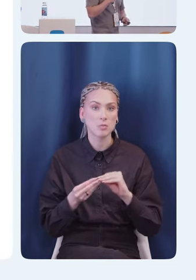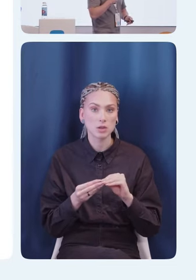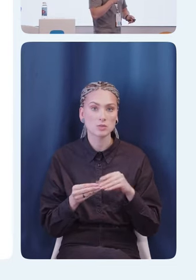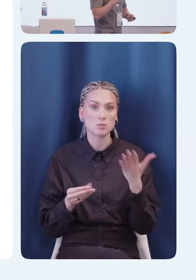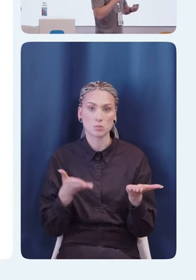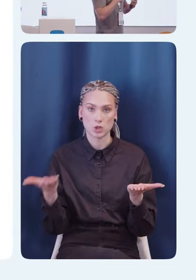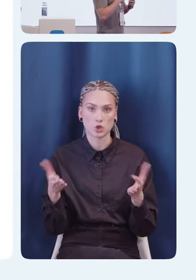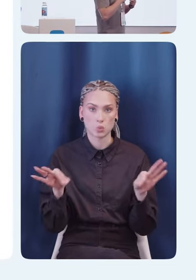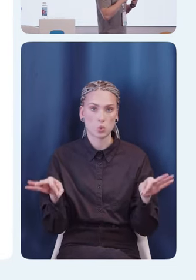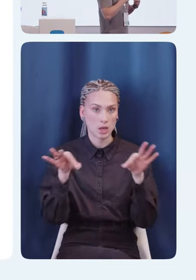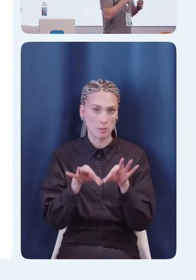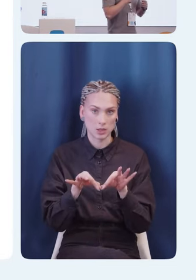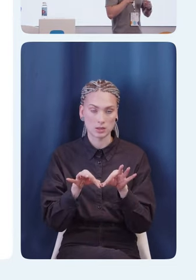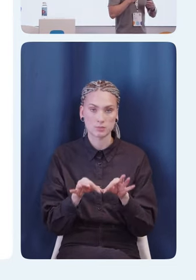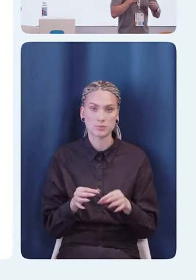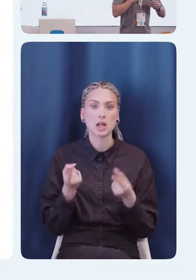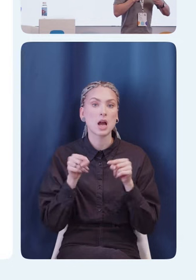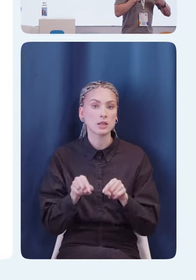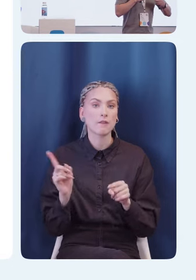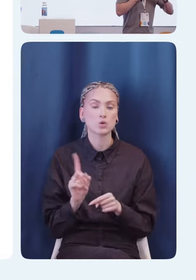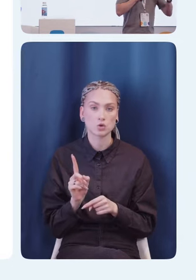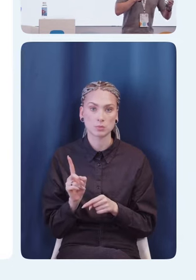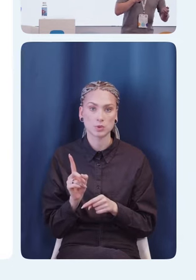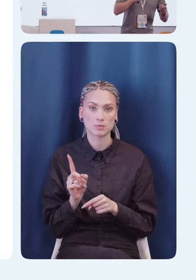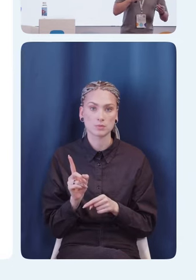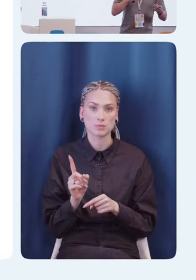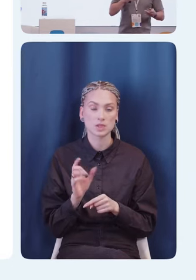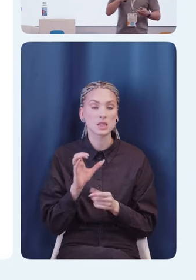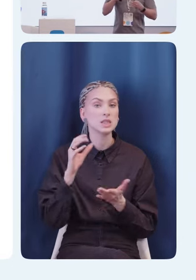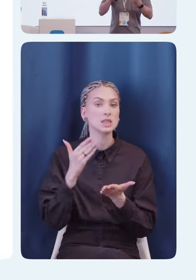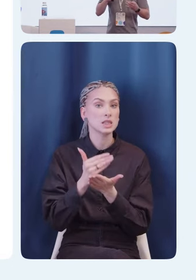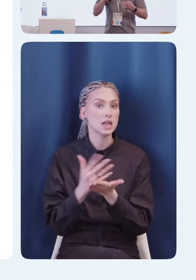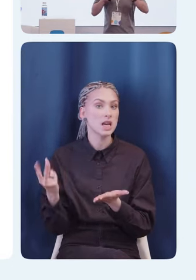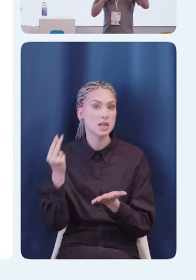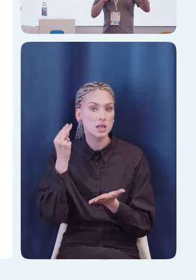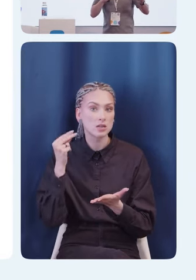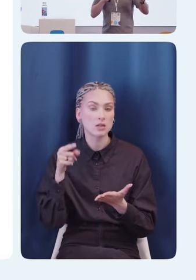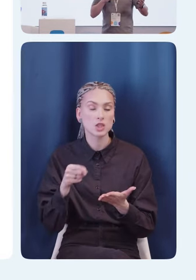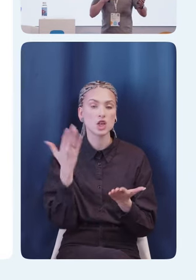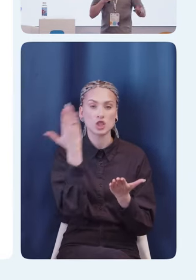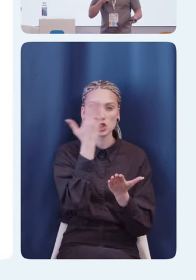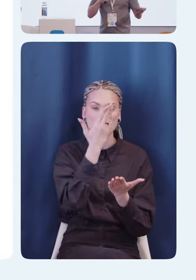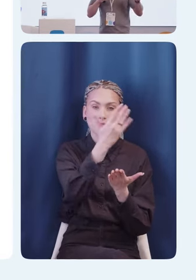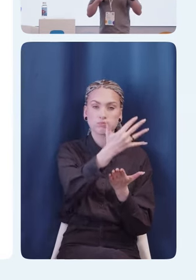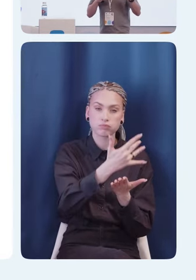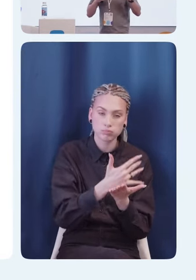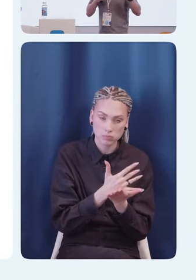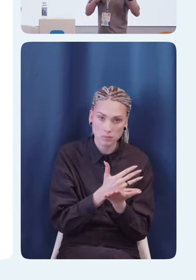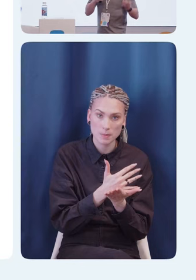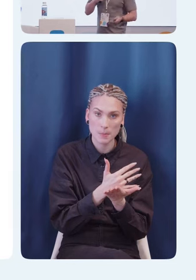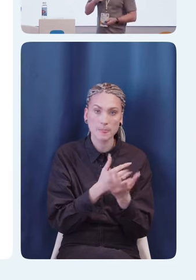между элементом. И для того, чтобы, вот как скринридер работает, он читает эти ARIA-атрибуты